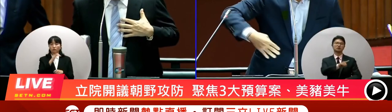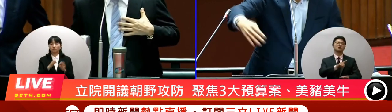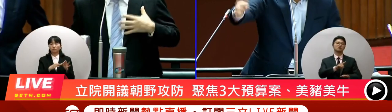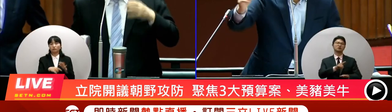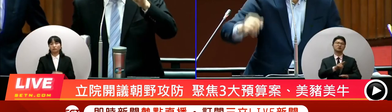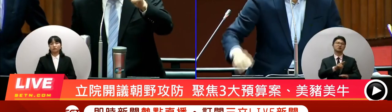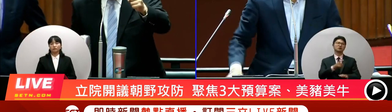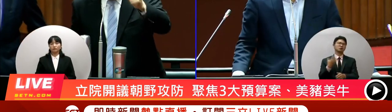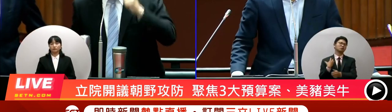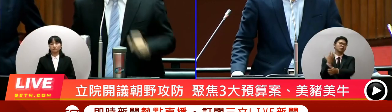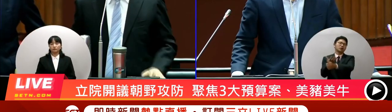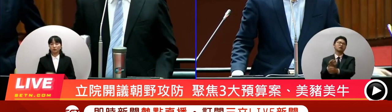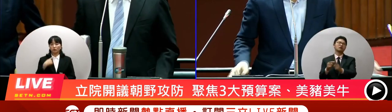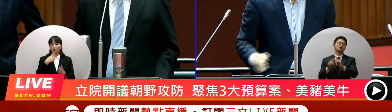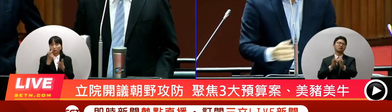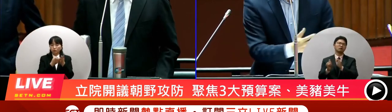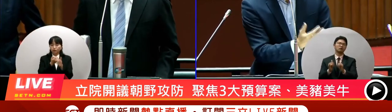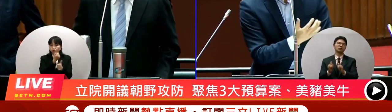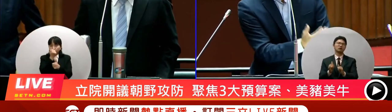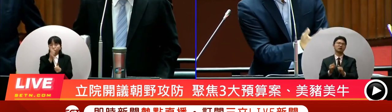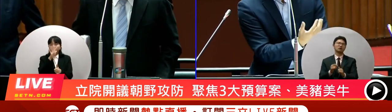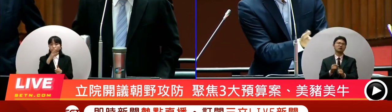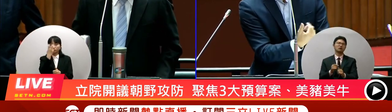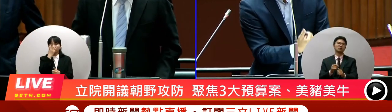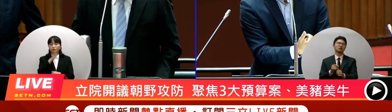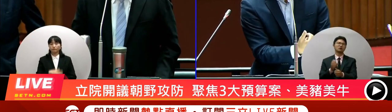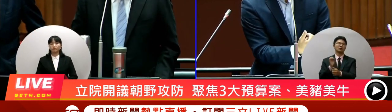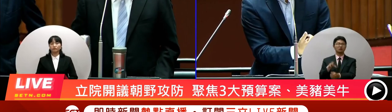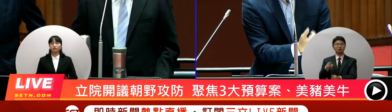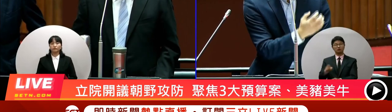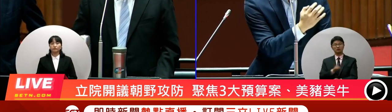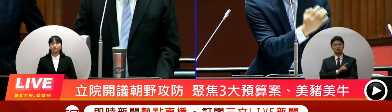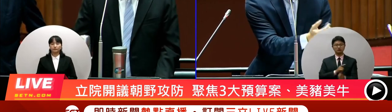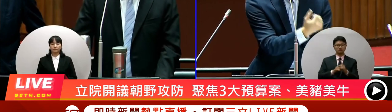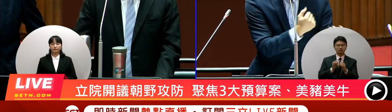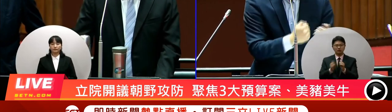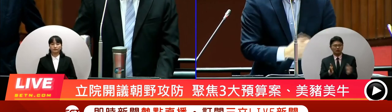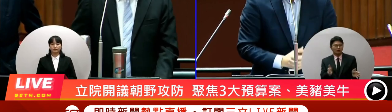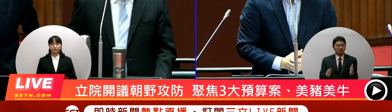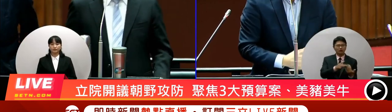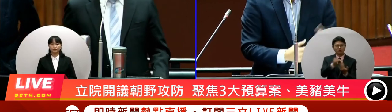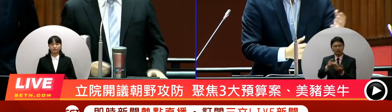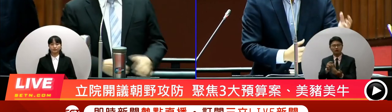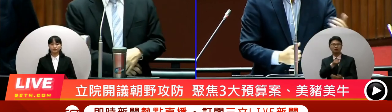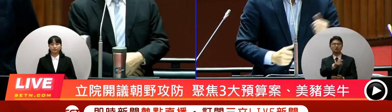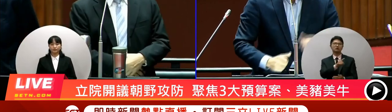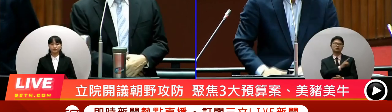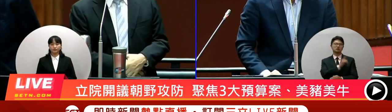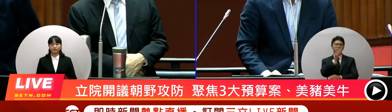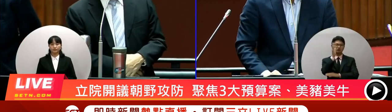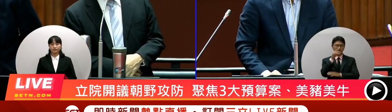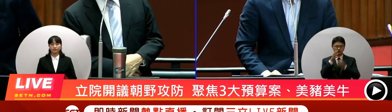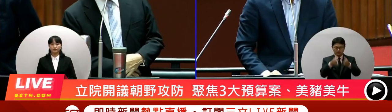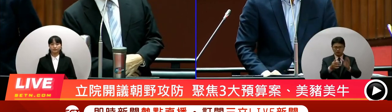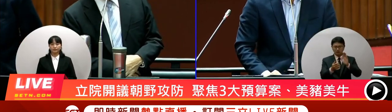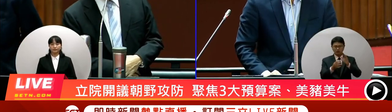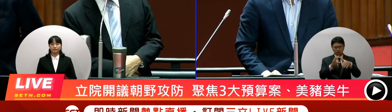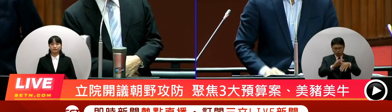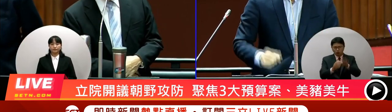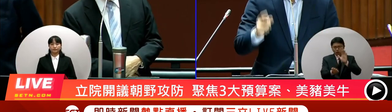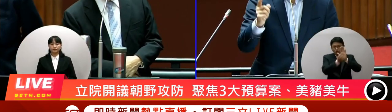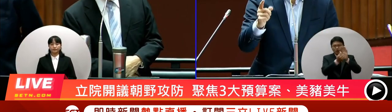推给民众， 严格把关， 让民众说我有没有办法选择？结果你标示又没办法标示，到底是否含有瘦肉精？院